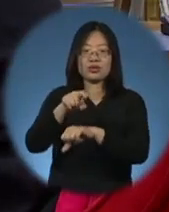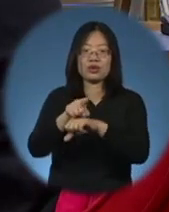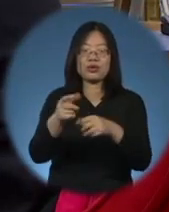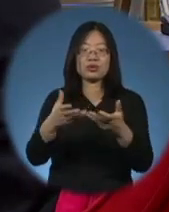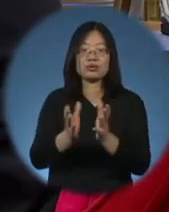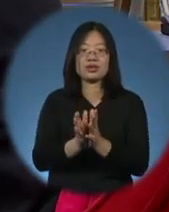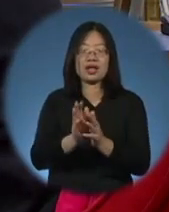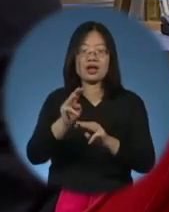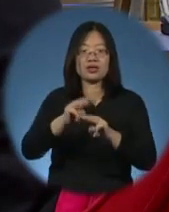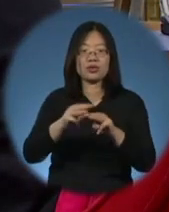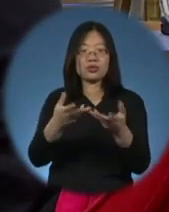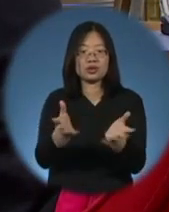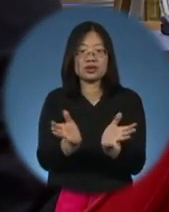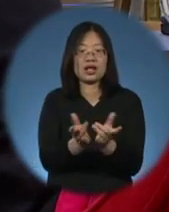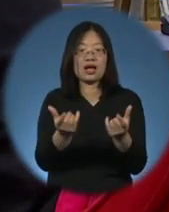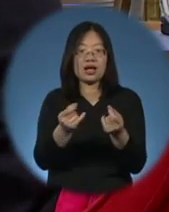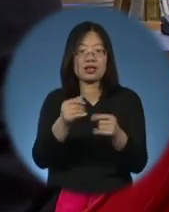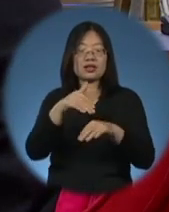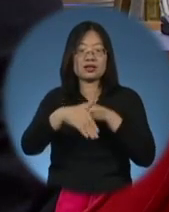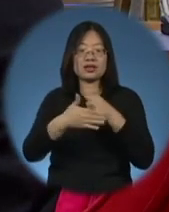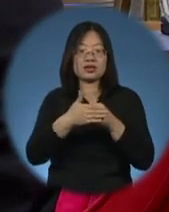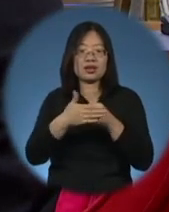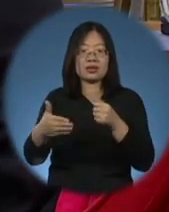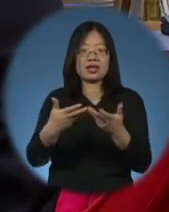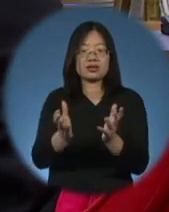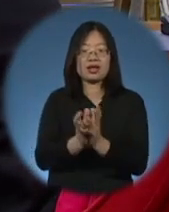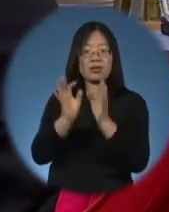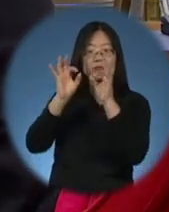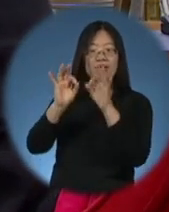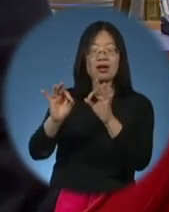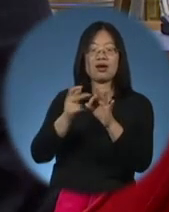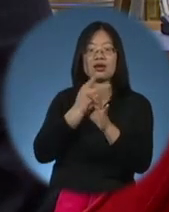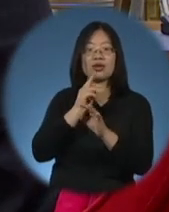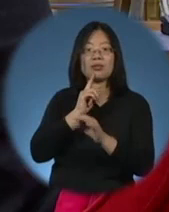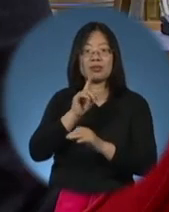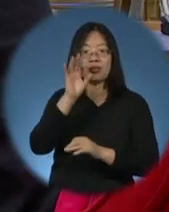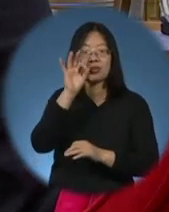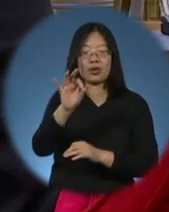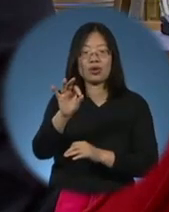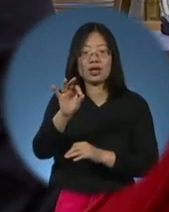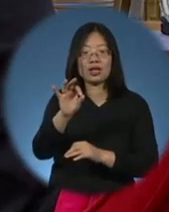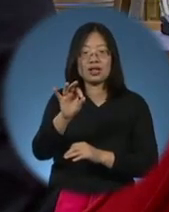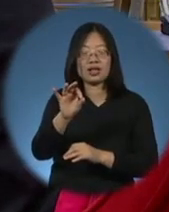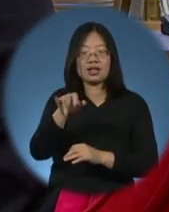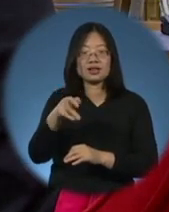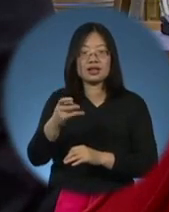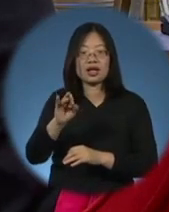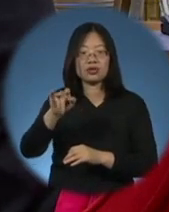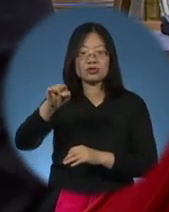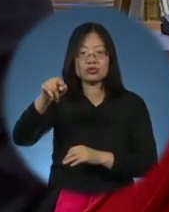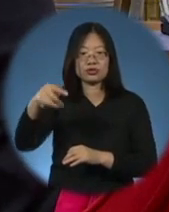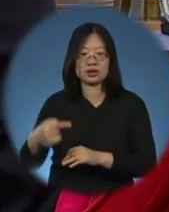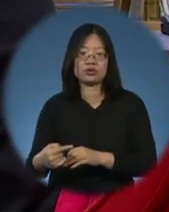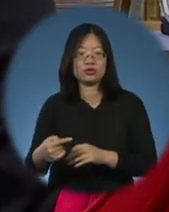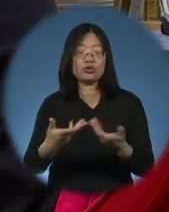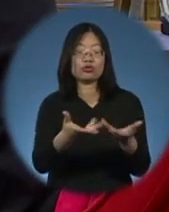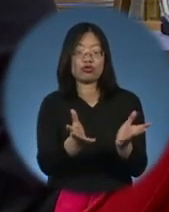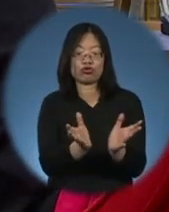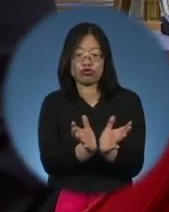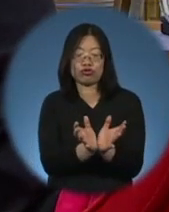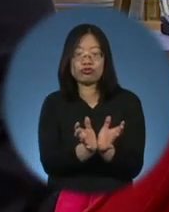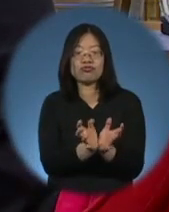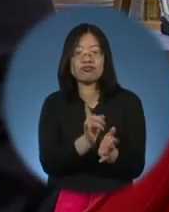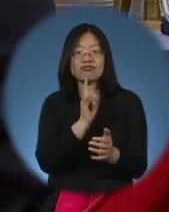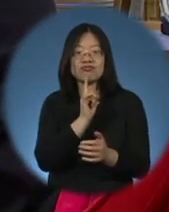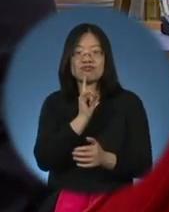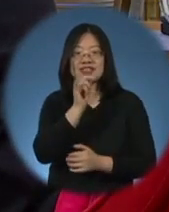농장, 뭐 그런 식으로. 그래서 집단이라는 영어로 게 말하면 그냥 그룹인데 그룹. 그렇죠. 크라우드라는 얘기도 있고 크라우드, 그룹이라는 그룹 보통 싱킹,